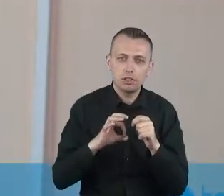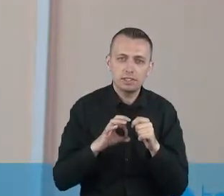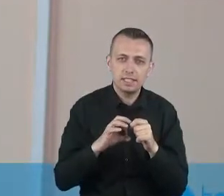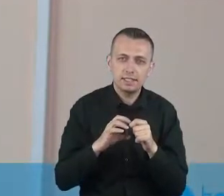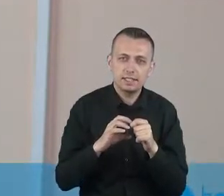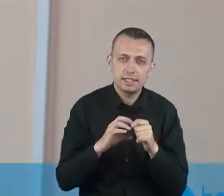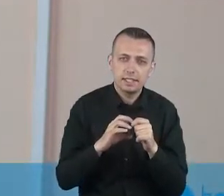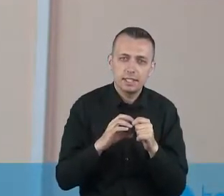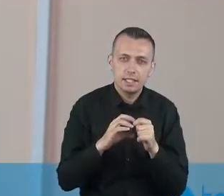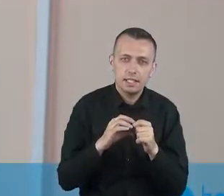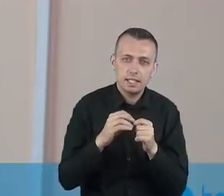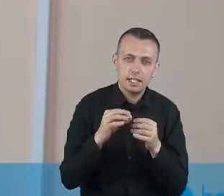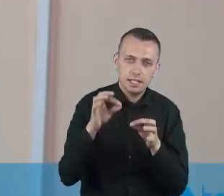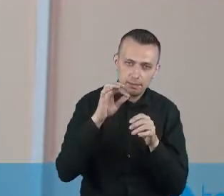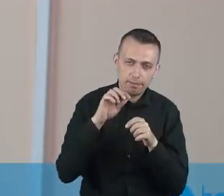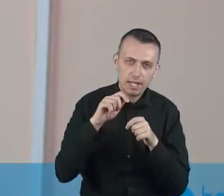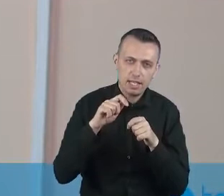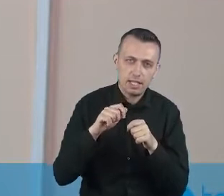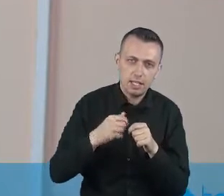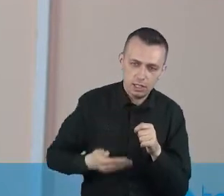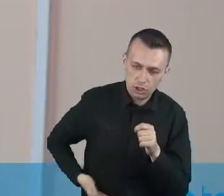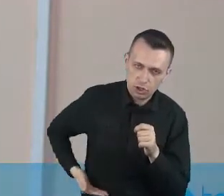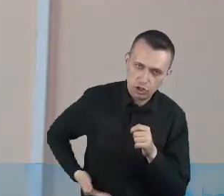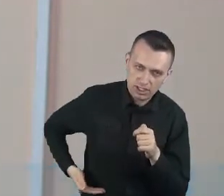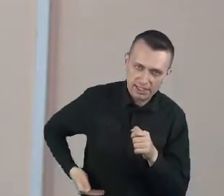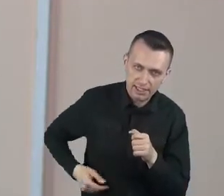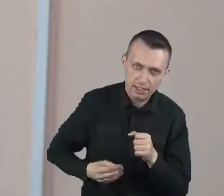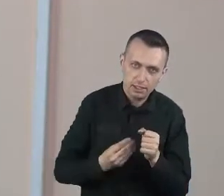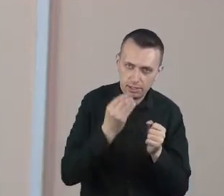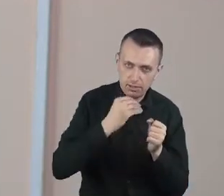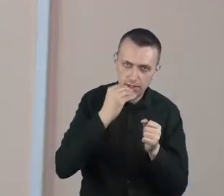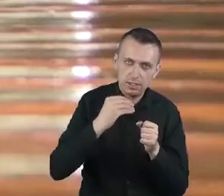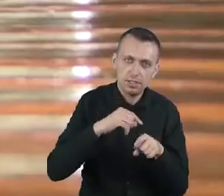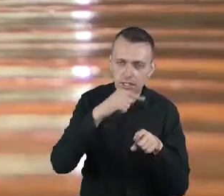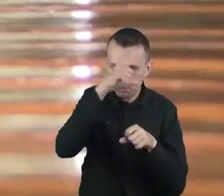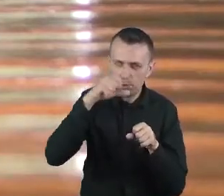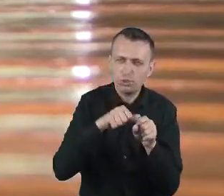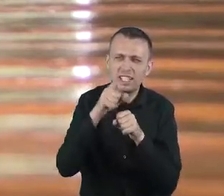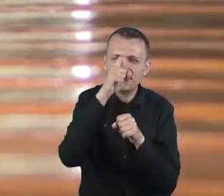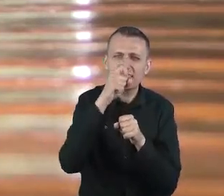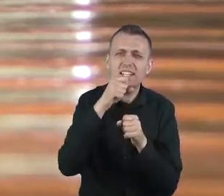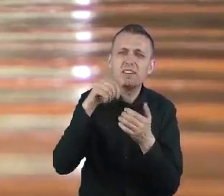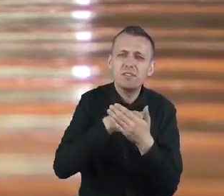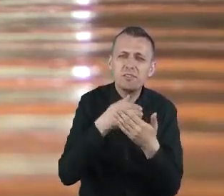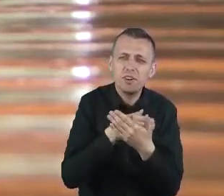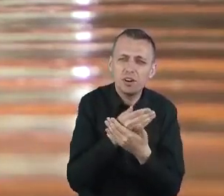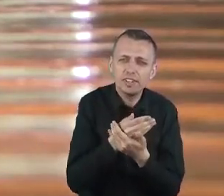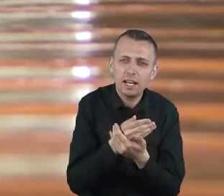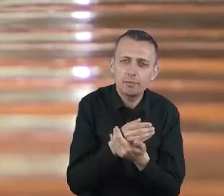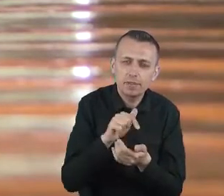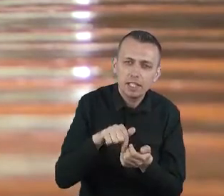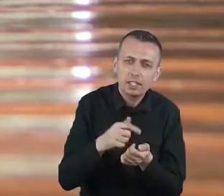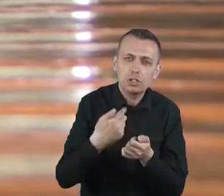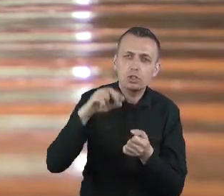jest to, że to nie szpital jest podmiotem odpowiedzialnym za żywienie pacjentów bezpośrednio, dlatego że zgodnie z przetargiem, który